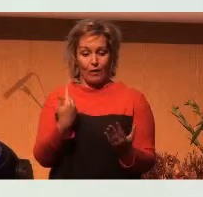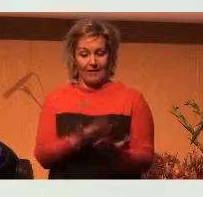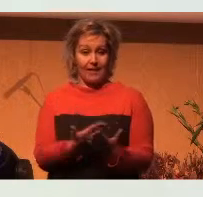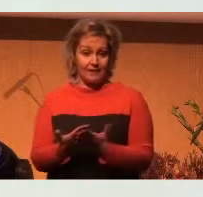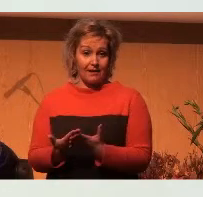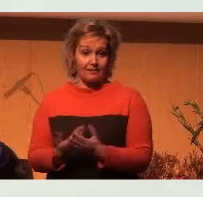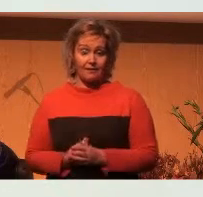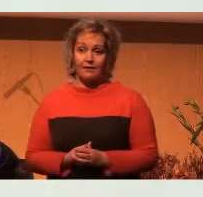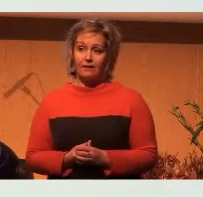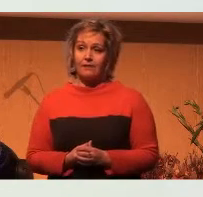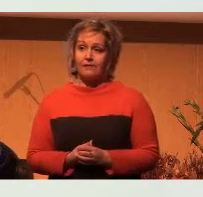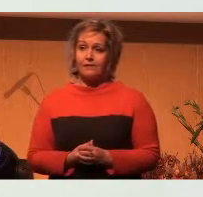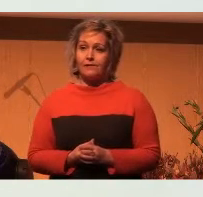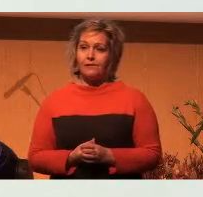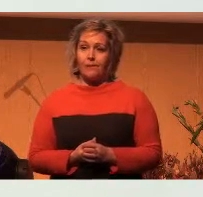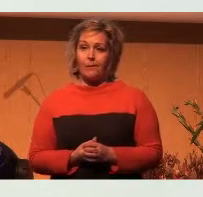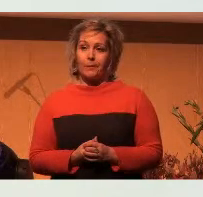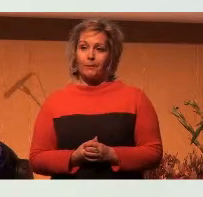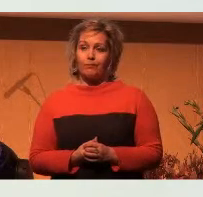på.